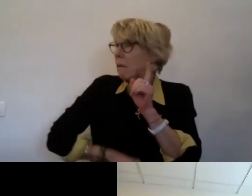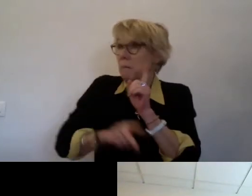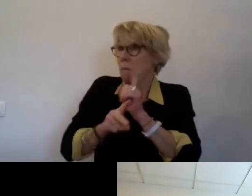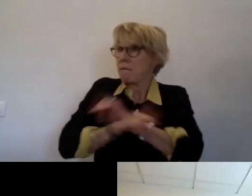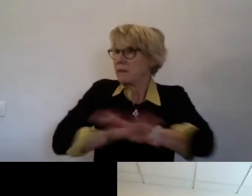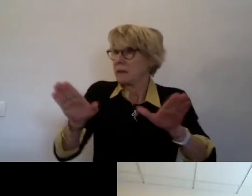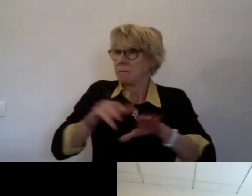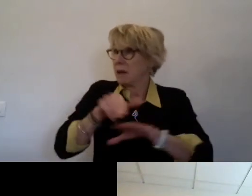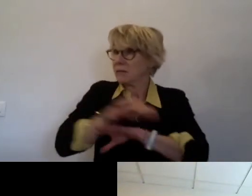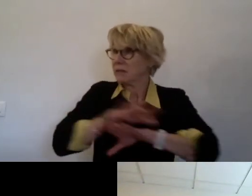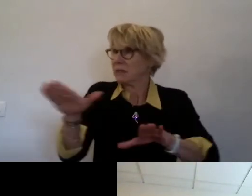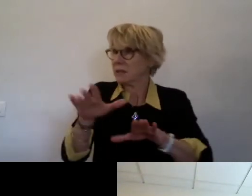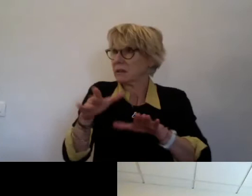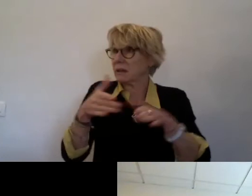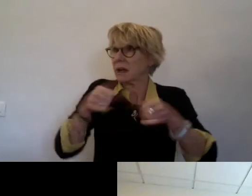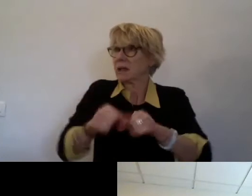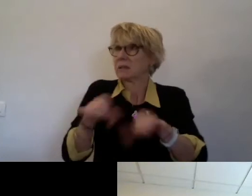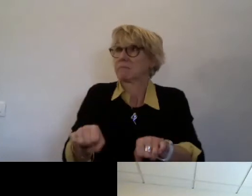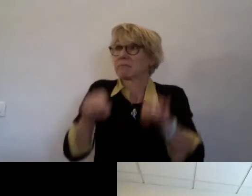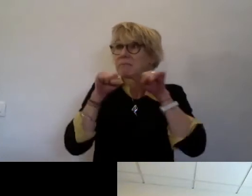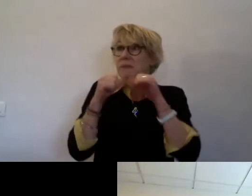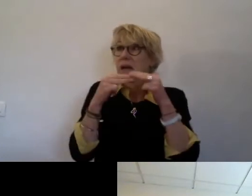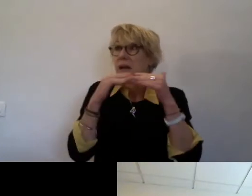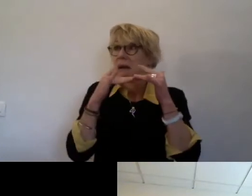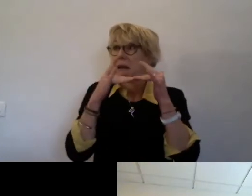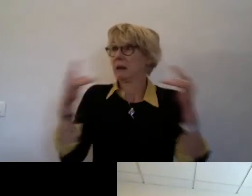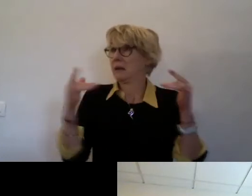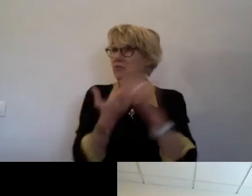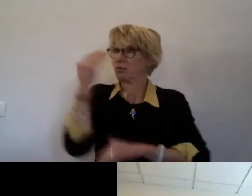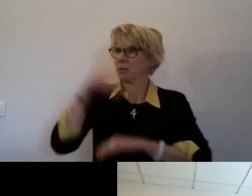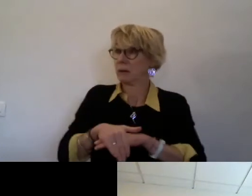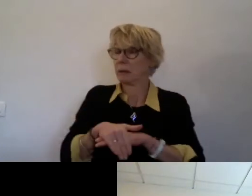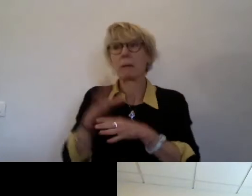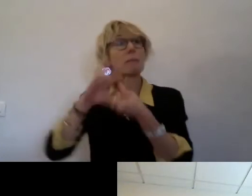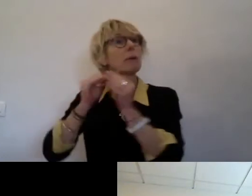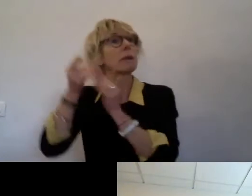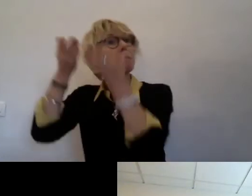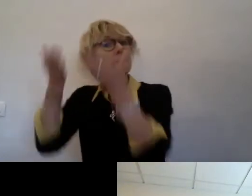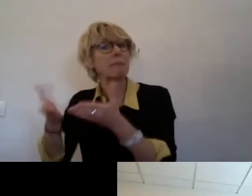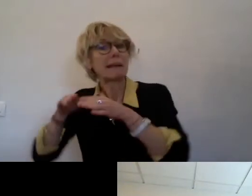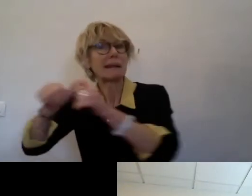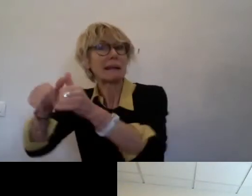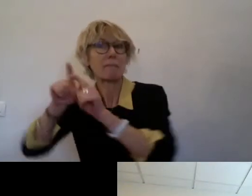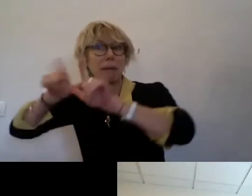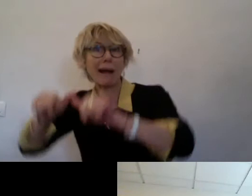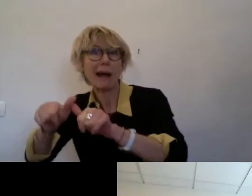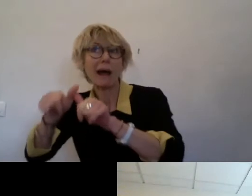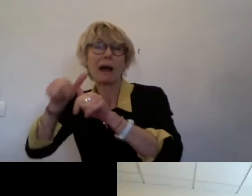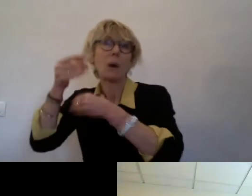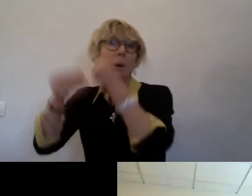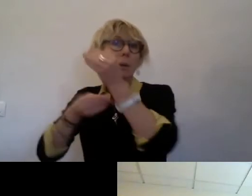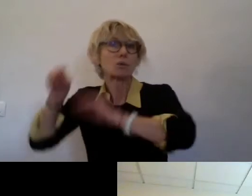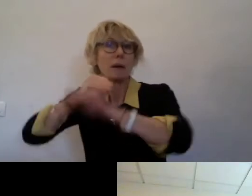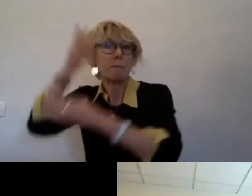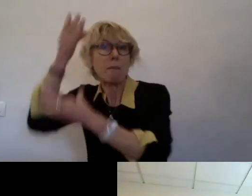d'un nombre moins important de soignants, de kinésithérapeutes qui n'étaient pas forcément présents et qui pouvaient aller en réanimation pour aider les collègues de